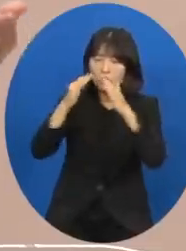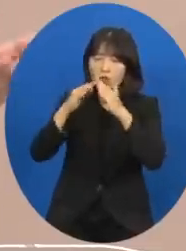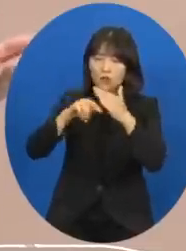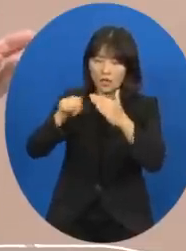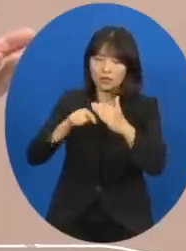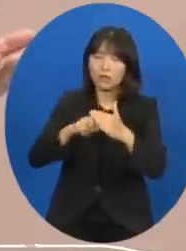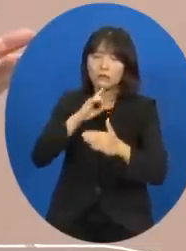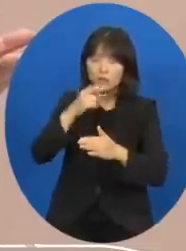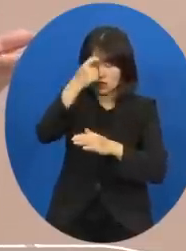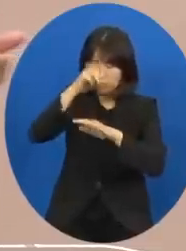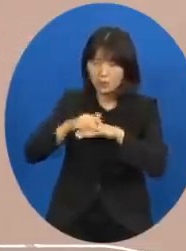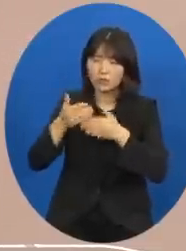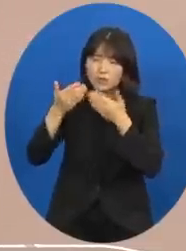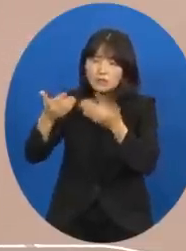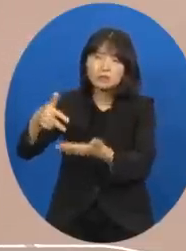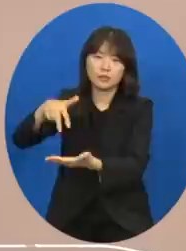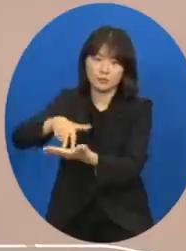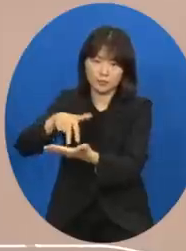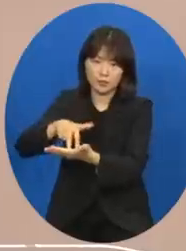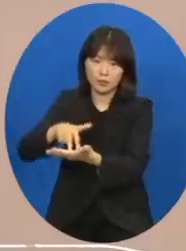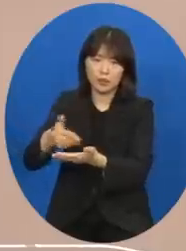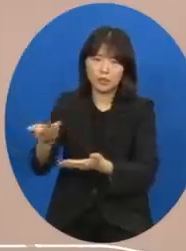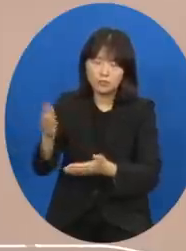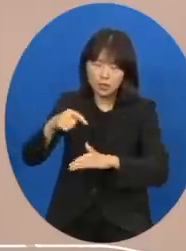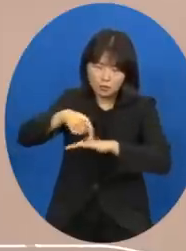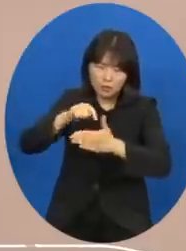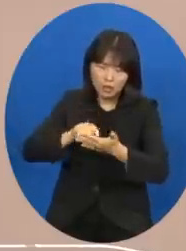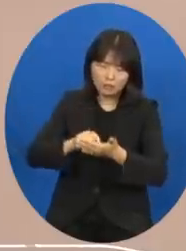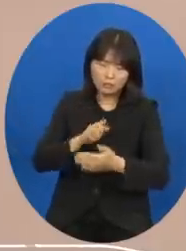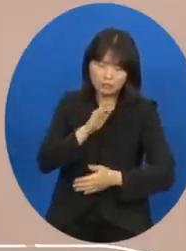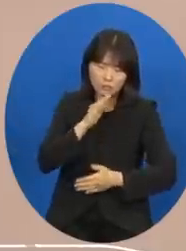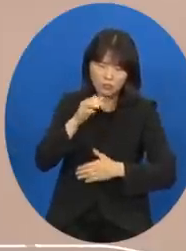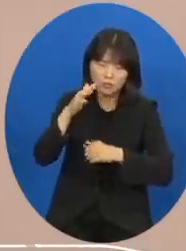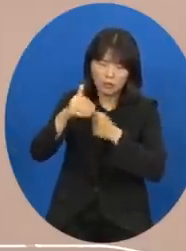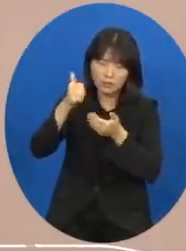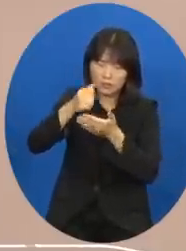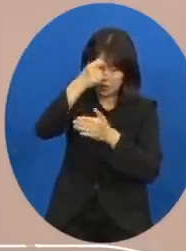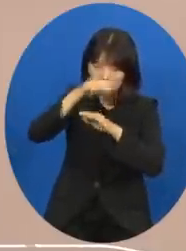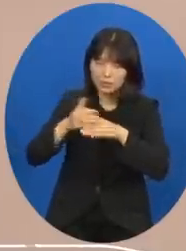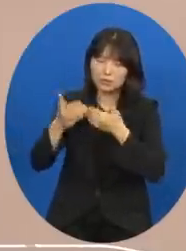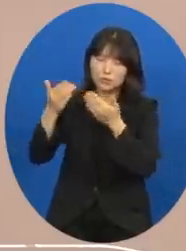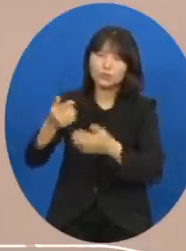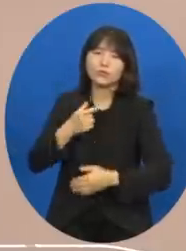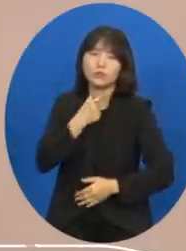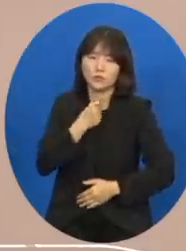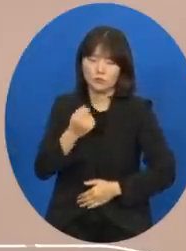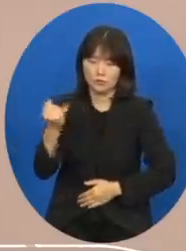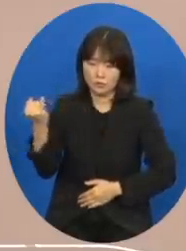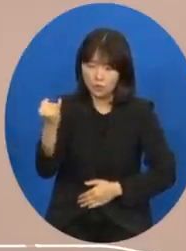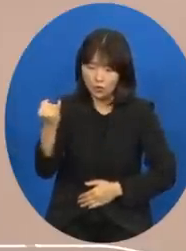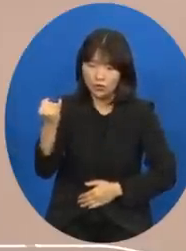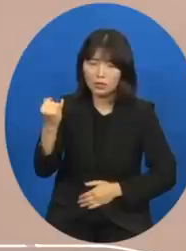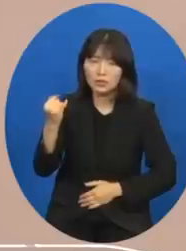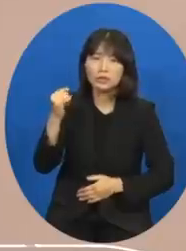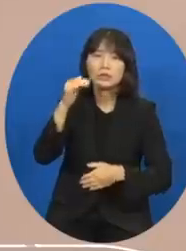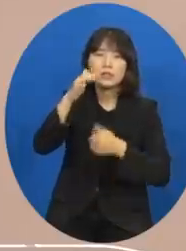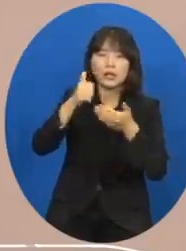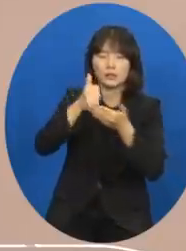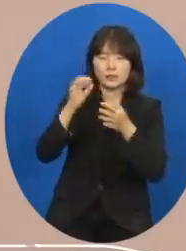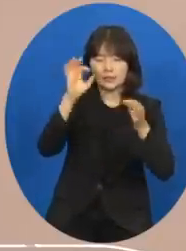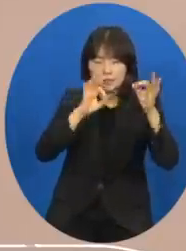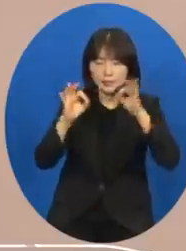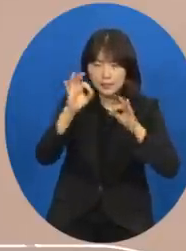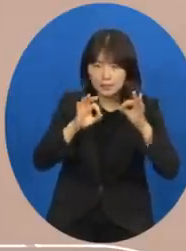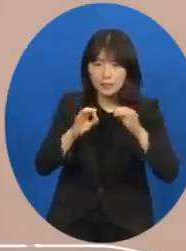드리는 처지지만 마음은 하나님께 예배 드리고 싶은 이런 여인을 하나님이 찾으신다. 그